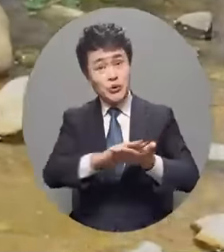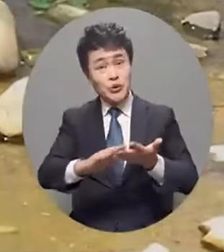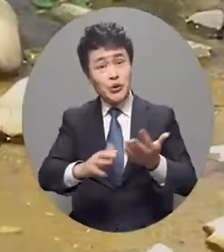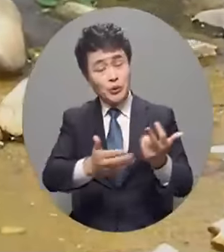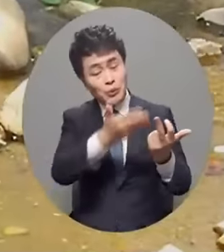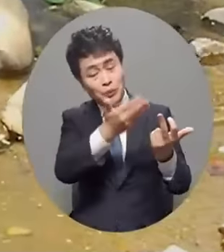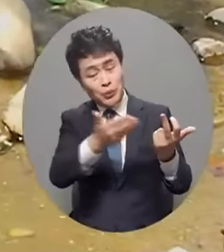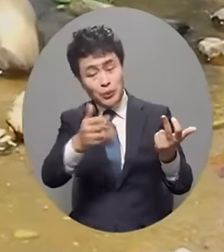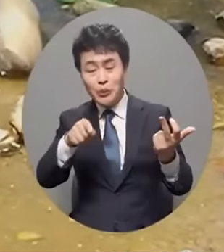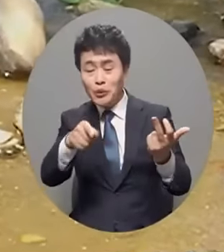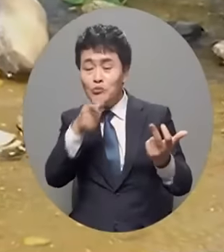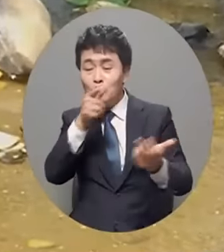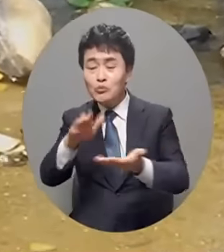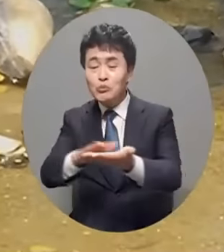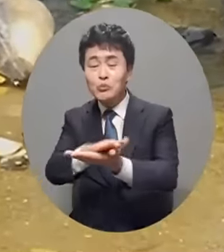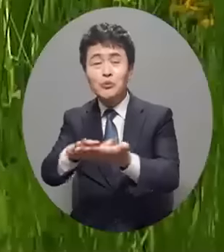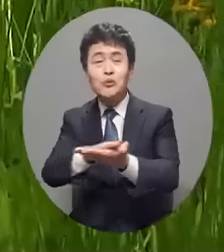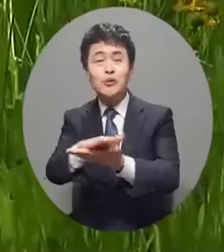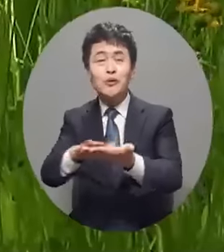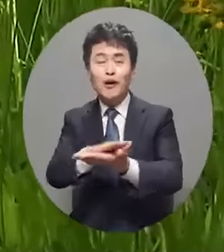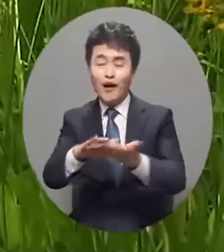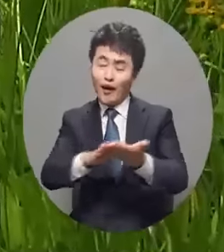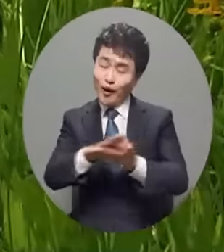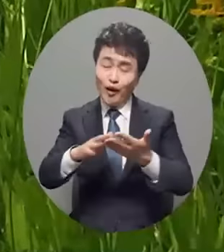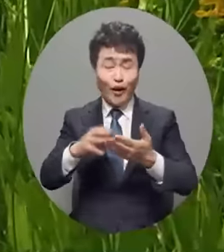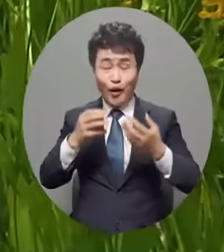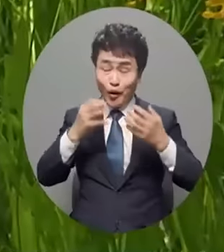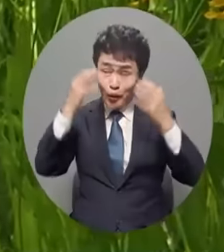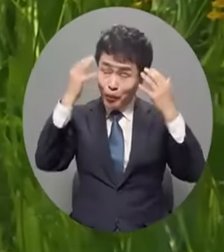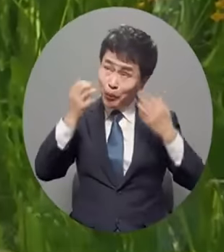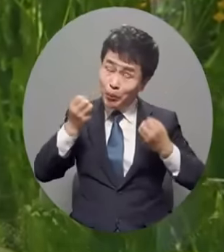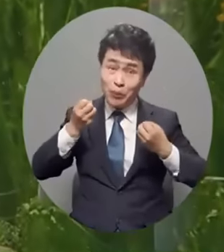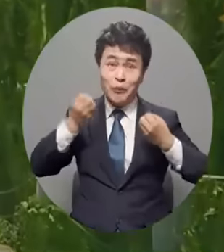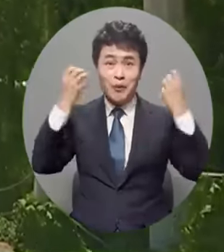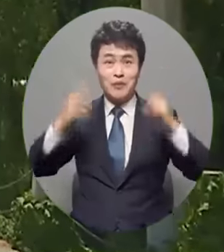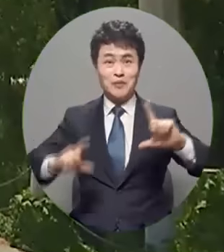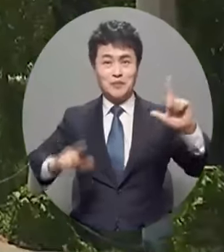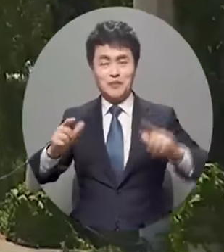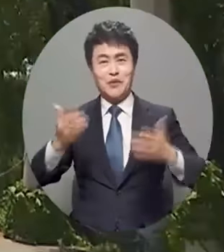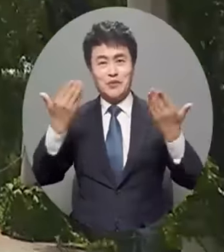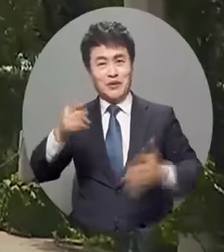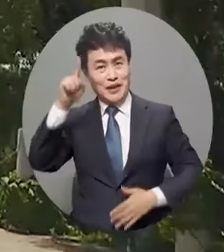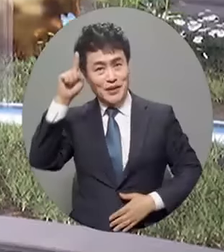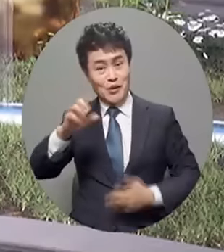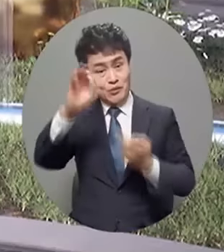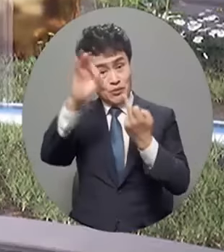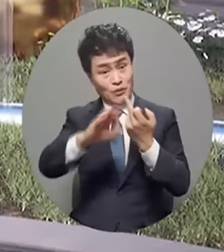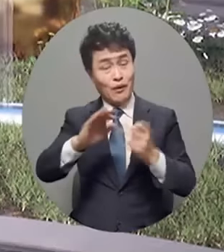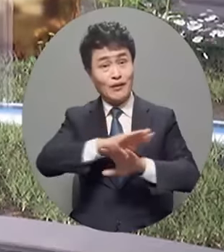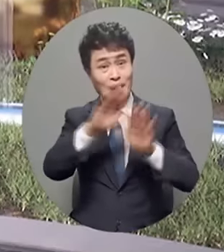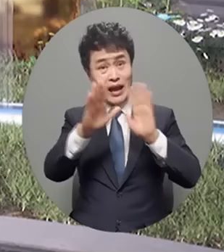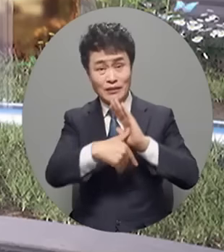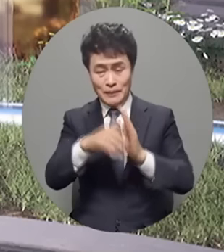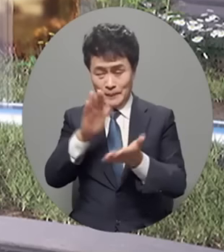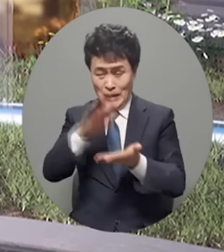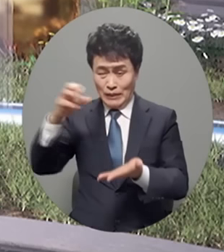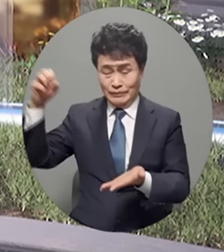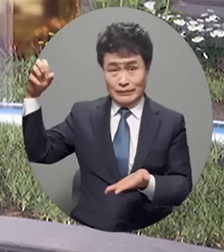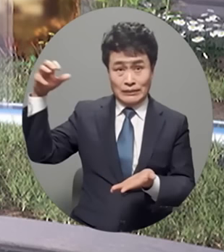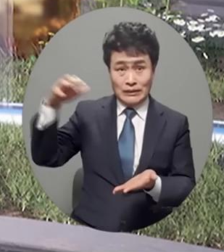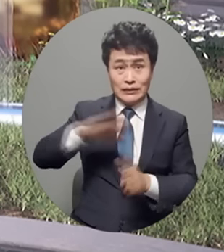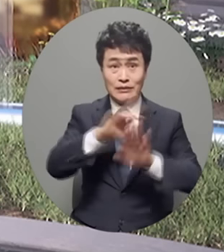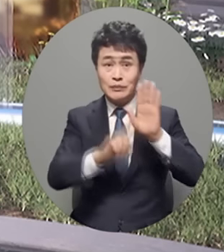아이들은 물장구를 치며 잠시나마 더위를 잊은 듯한 모습입니다. 휴일인 내일도 서쪽 지방은 낮 동안 따가운 볕이 내리쬐면서